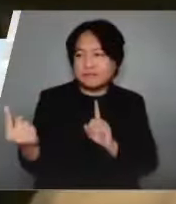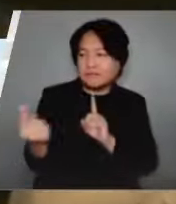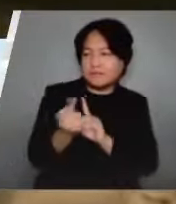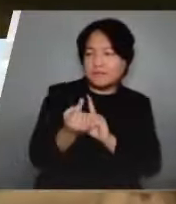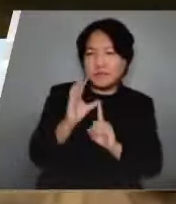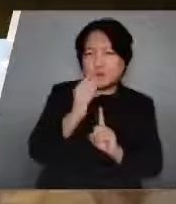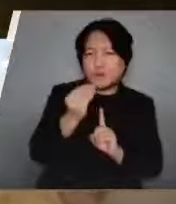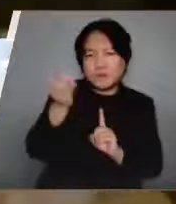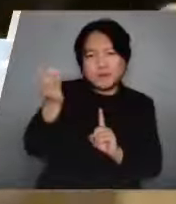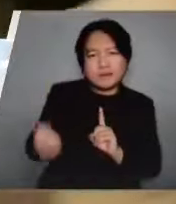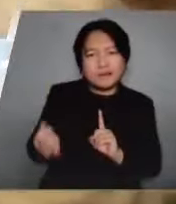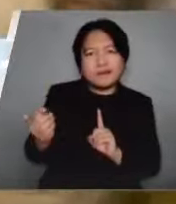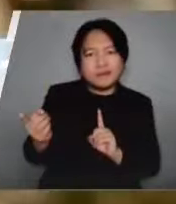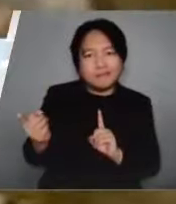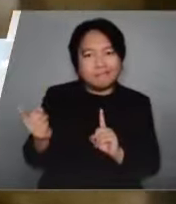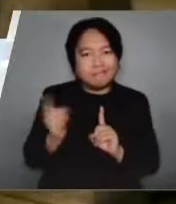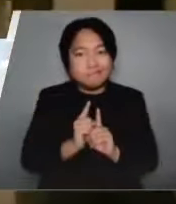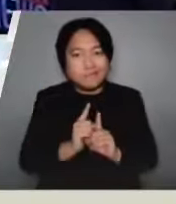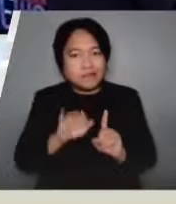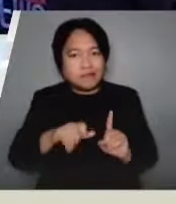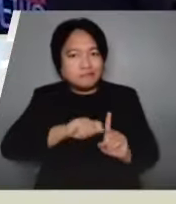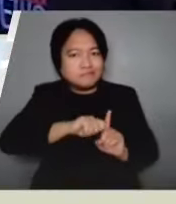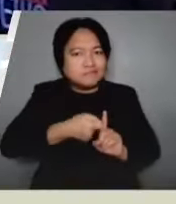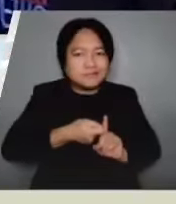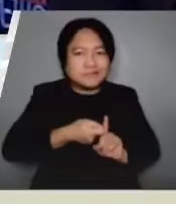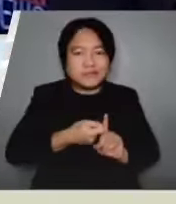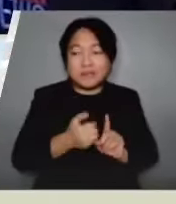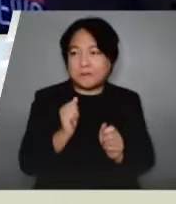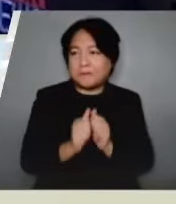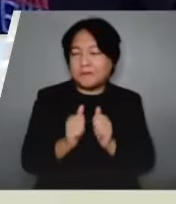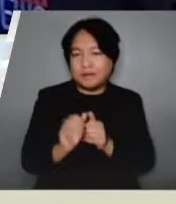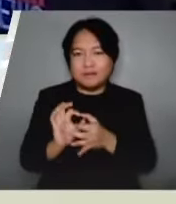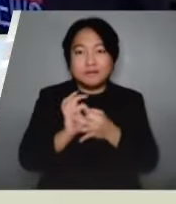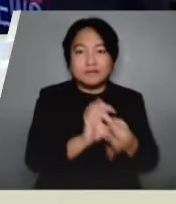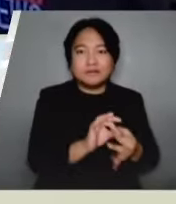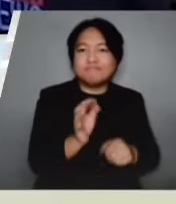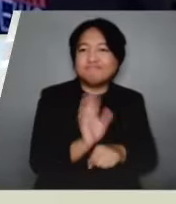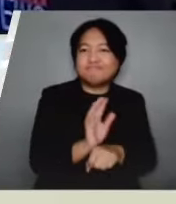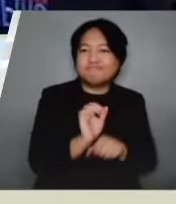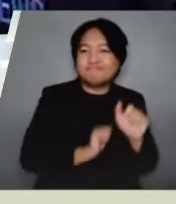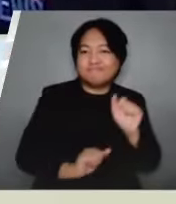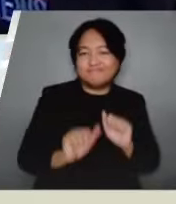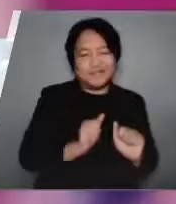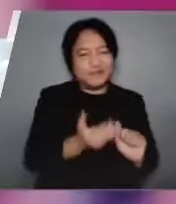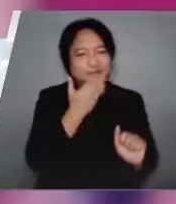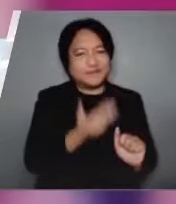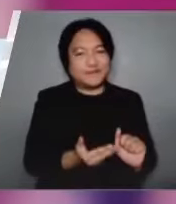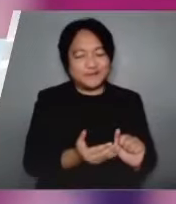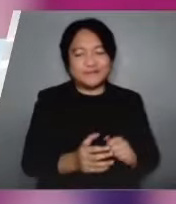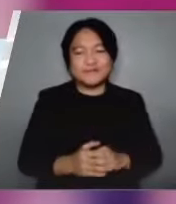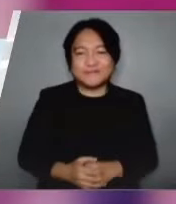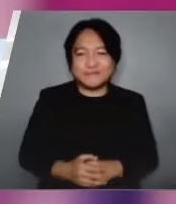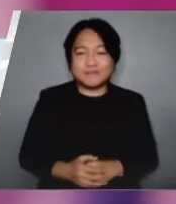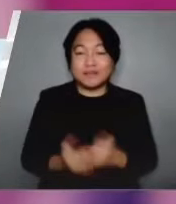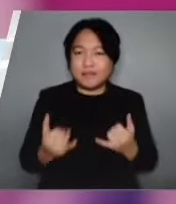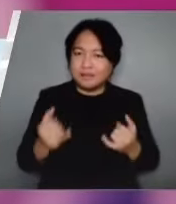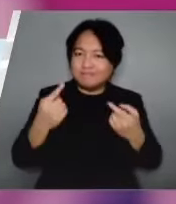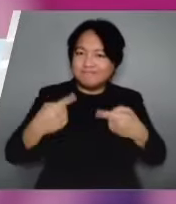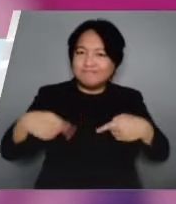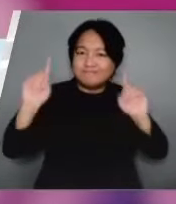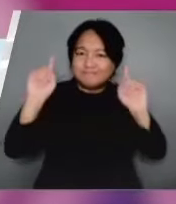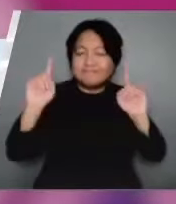isang manunood ng series. At sa success na natatamo ngayon ng aktor, lahat daw yan